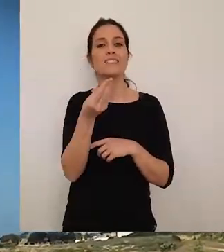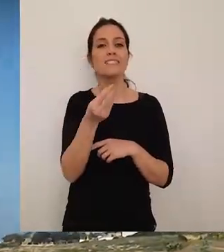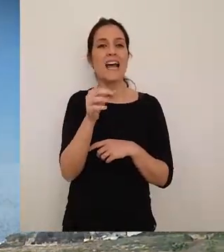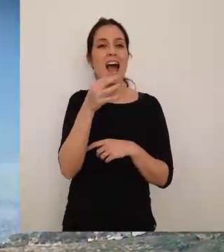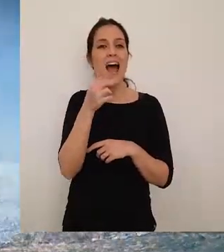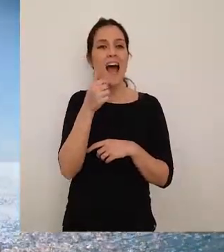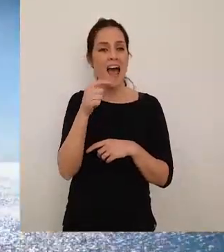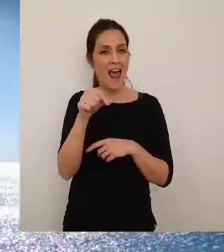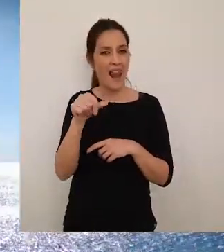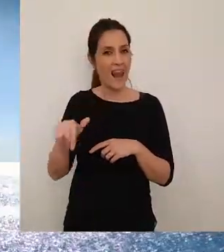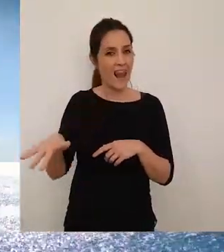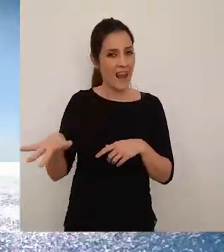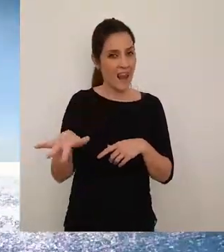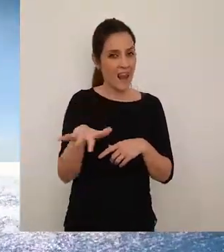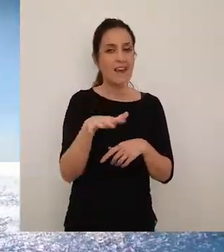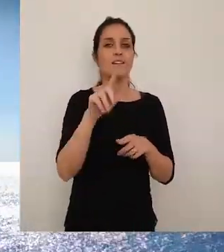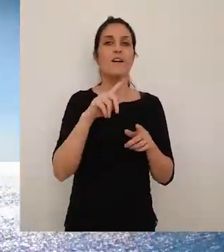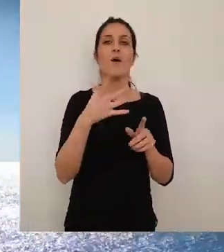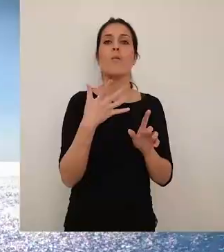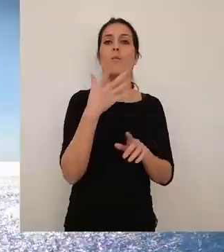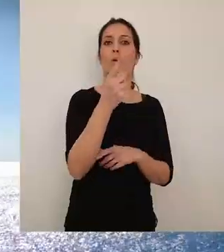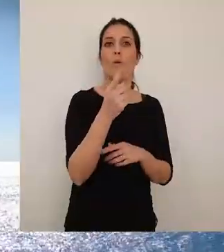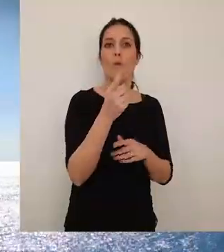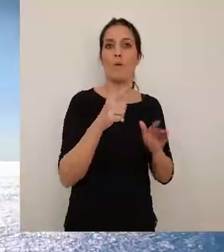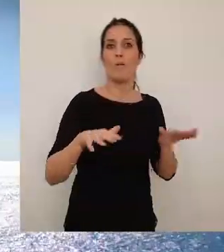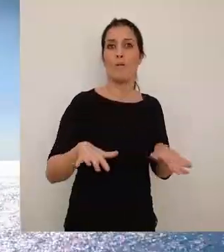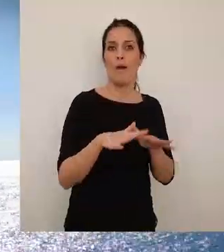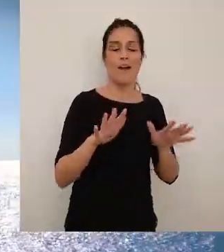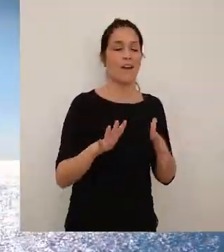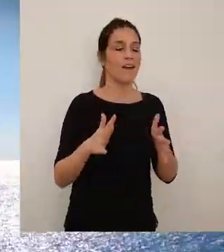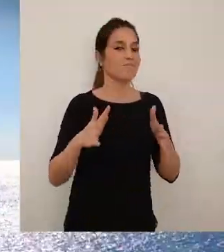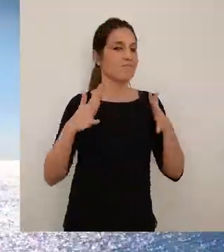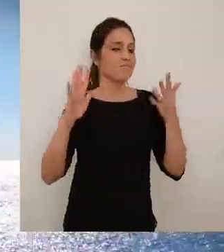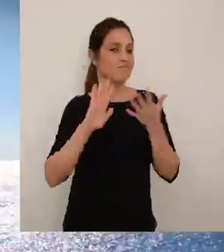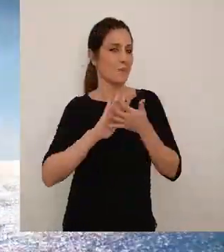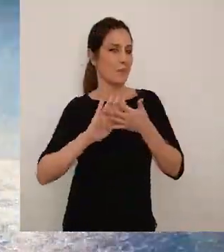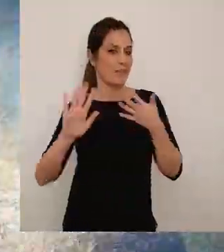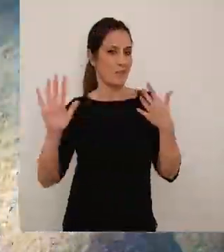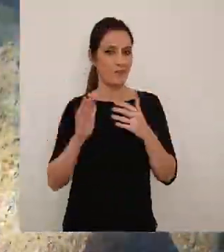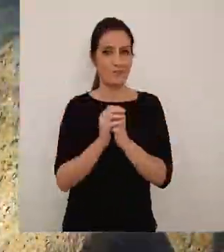salsedine mentre si è immersi tra la vegetazione della scogliera e il blu del mare cristallino.